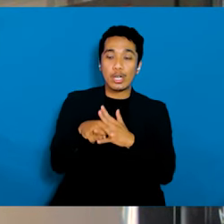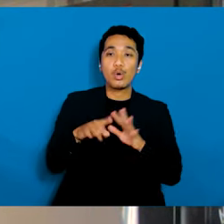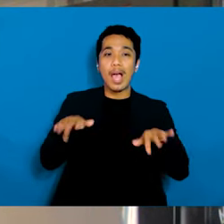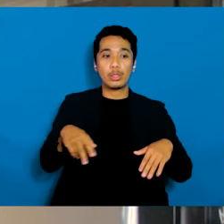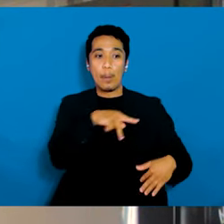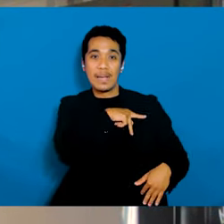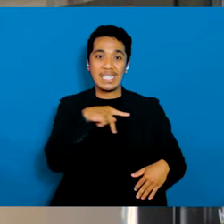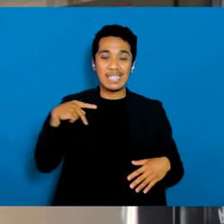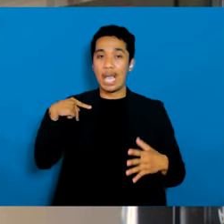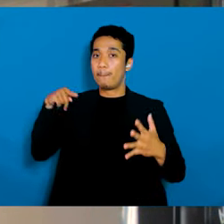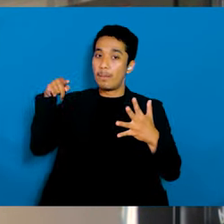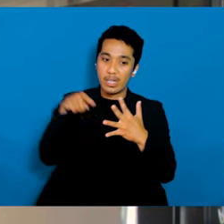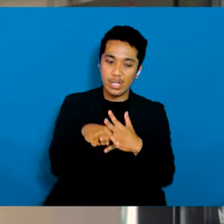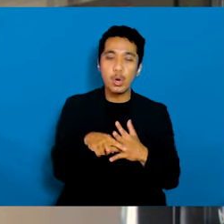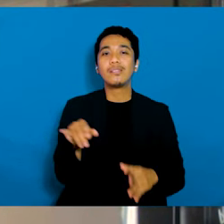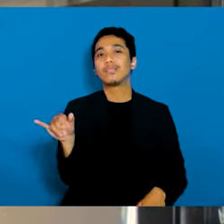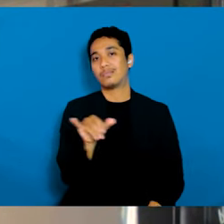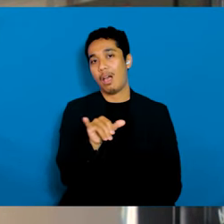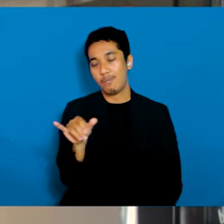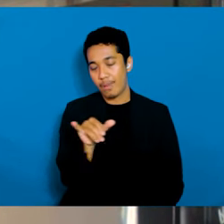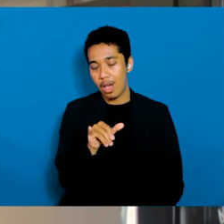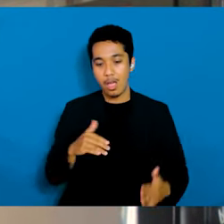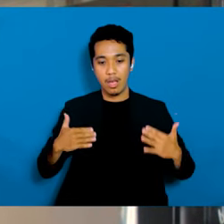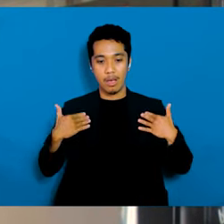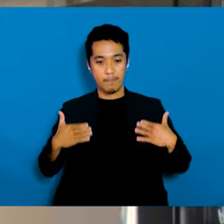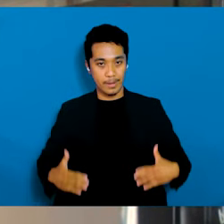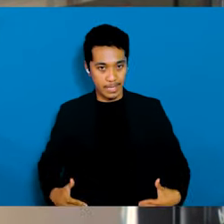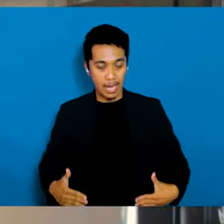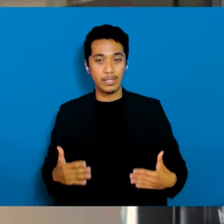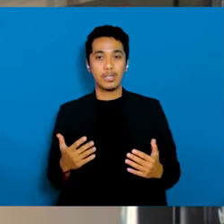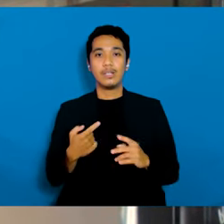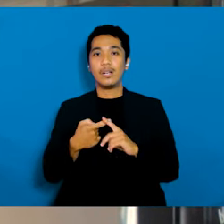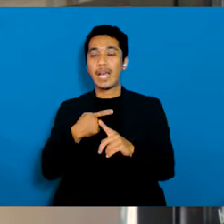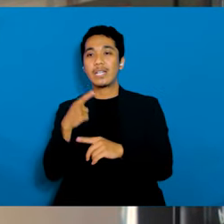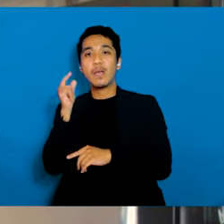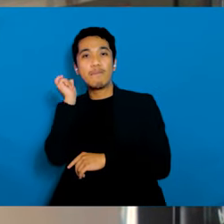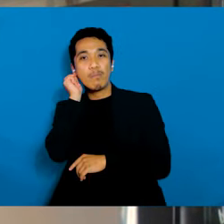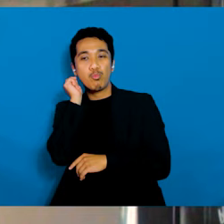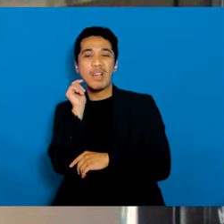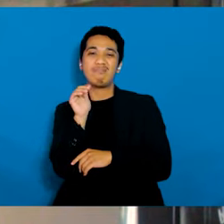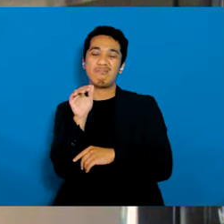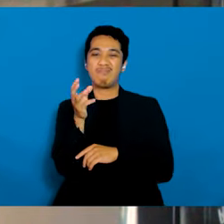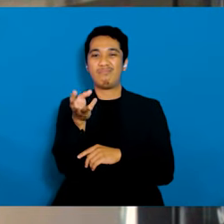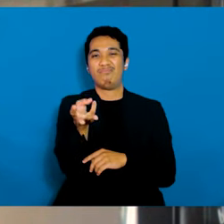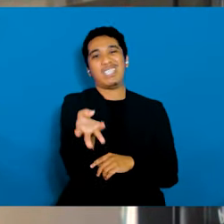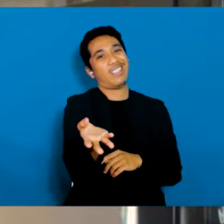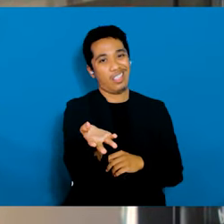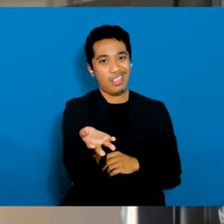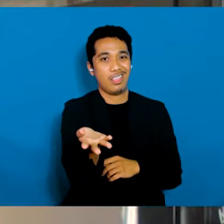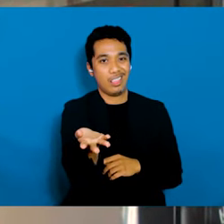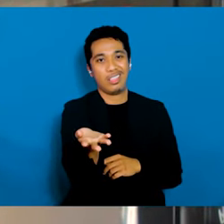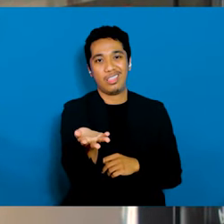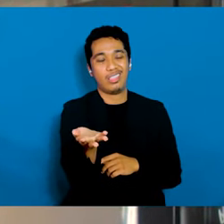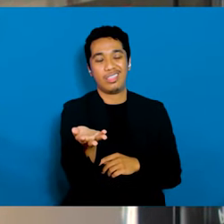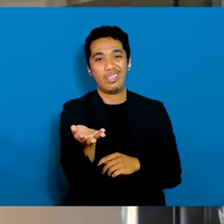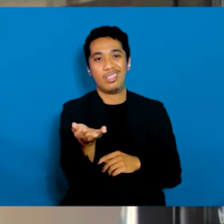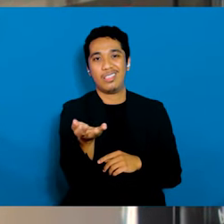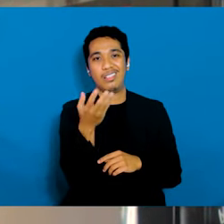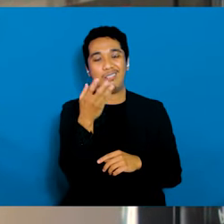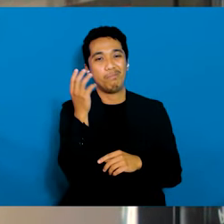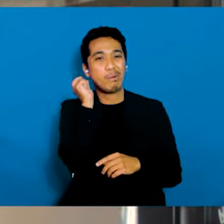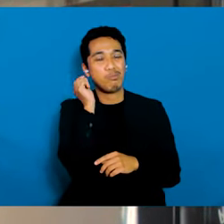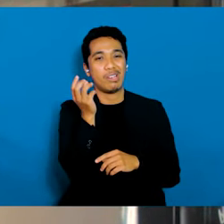pemilu maupun penyelenggara pemilu, itu juga sama, peran-peran dari perempuan juga masih sangat sedikit